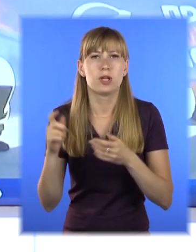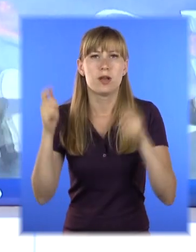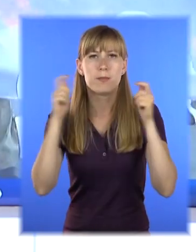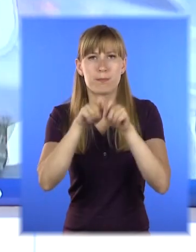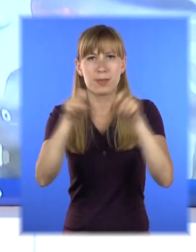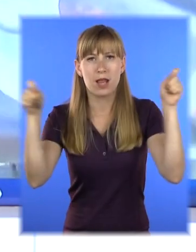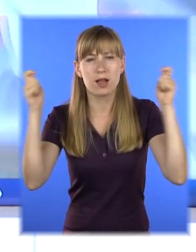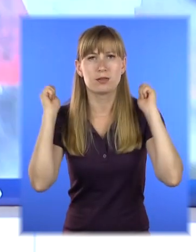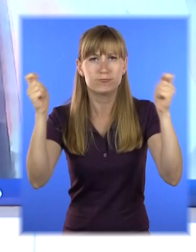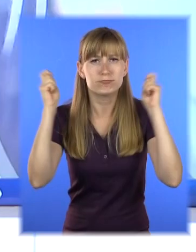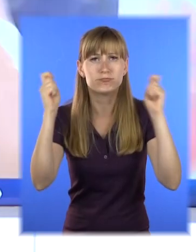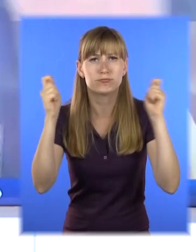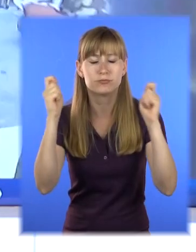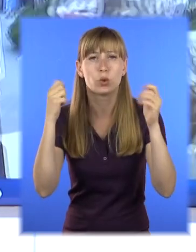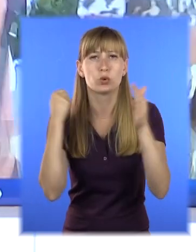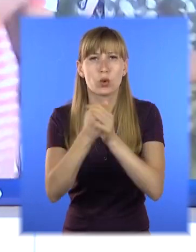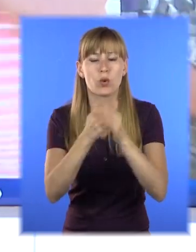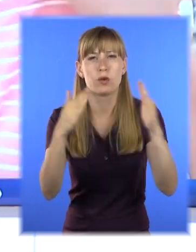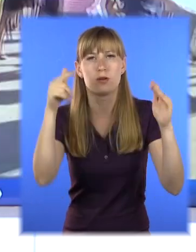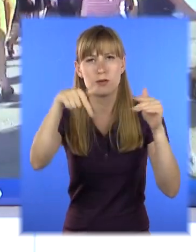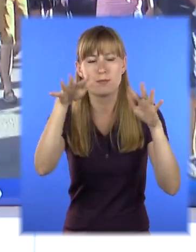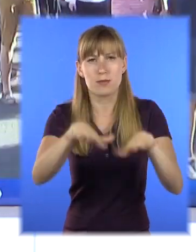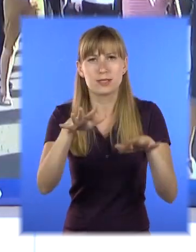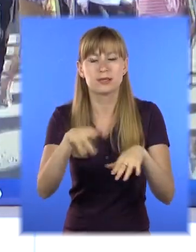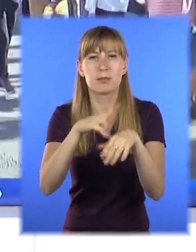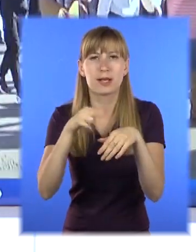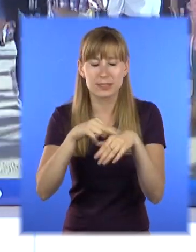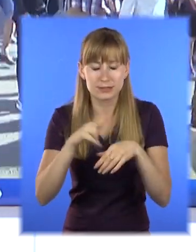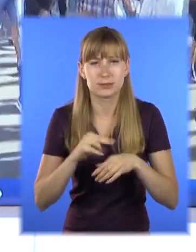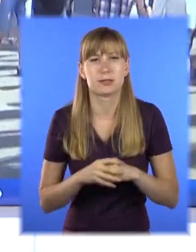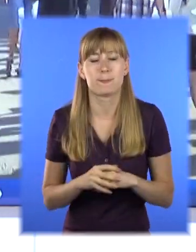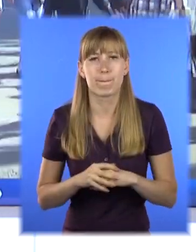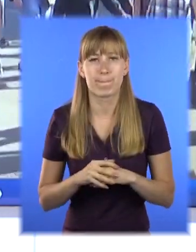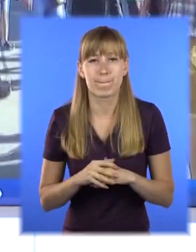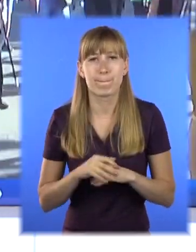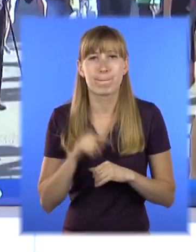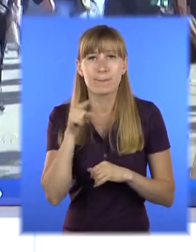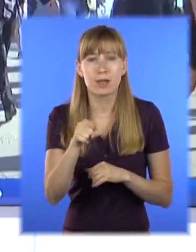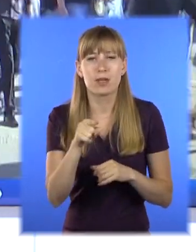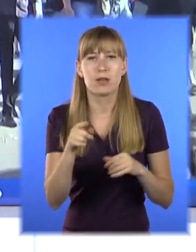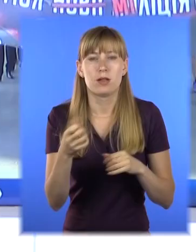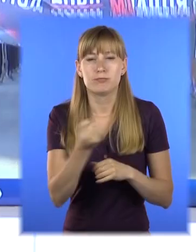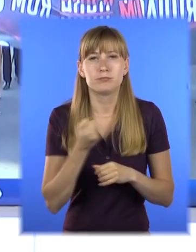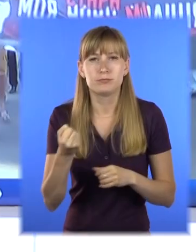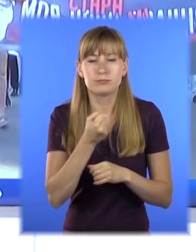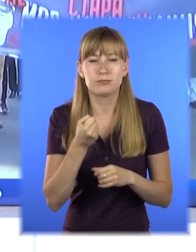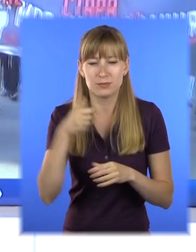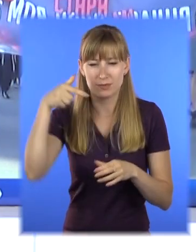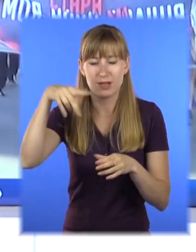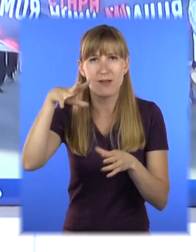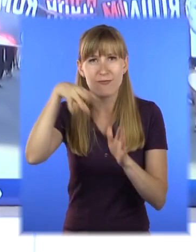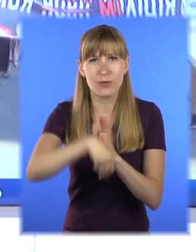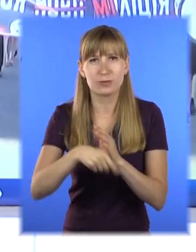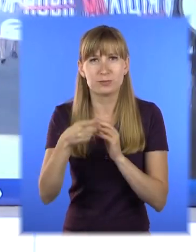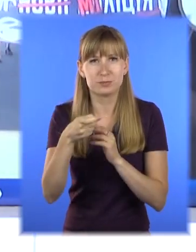пройшлися із плакатами до будівлі патрульної поліції. Учасники акції мали при собі чохли, у яких зазвичай тримають рушниці.